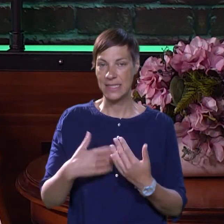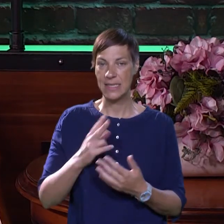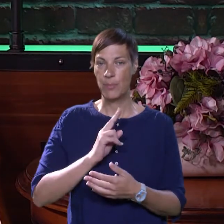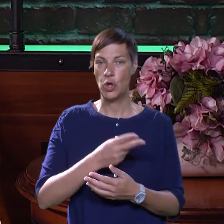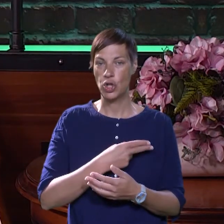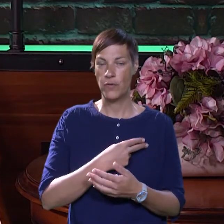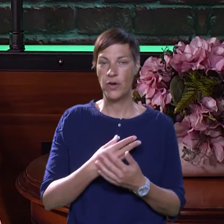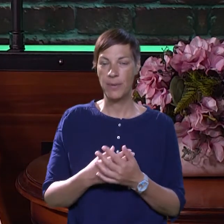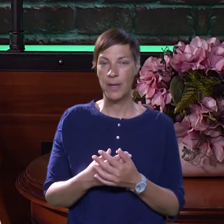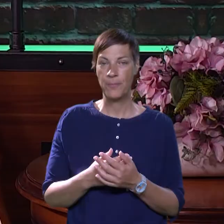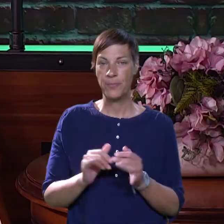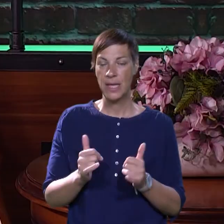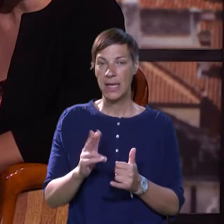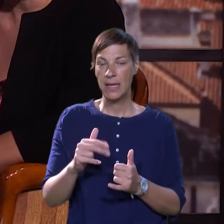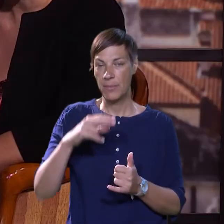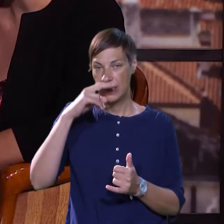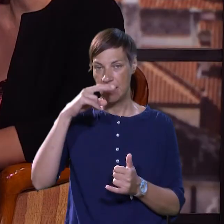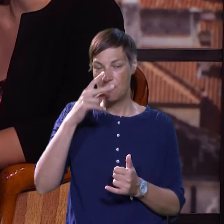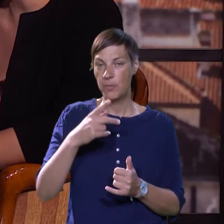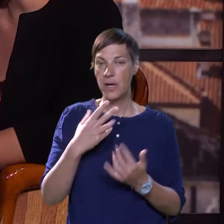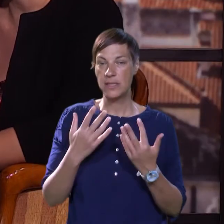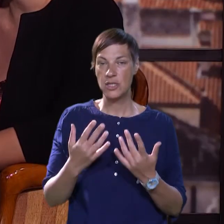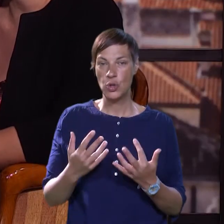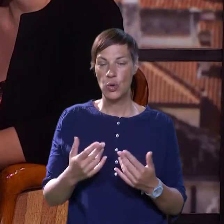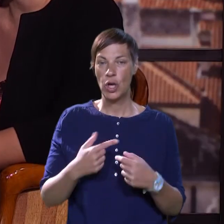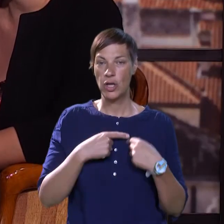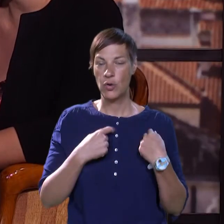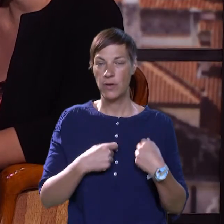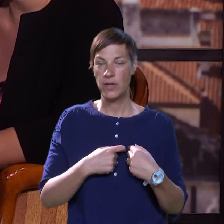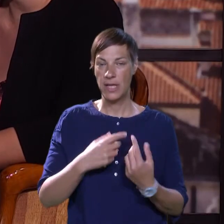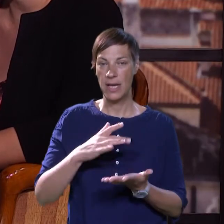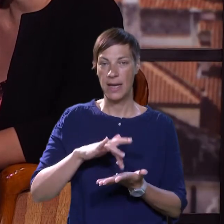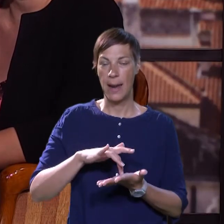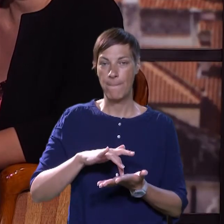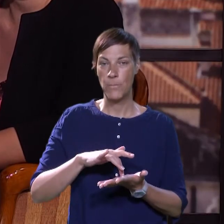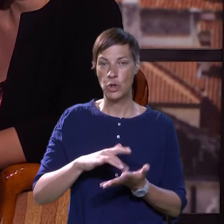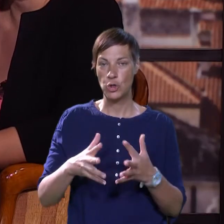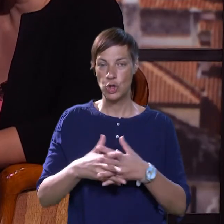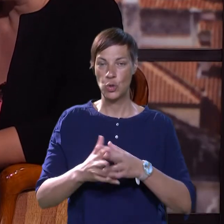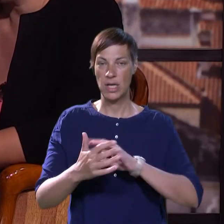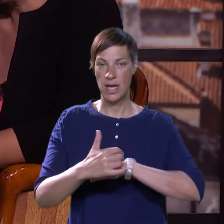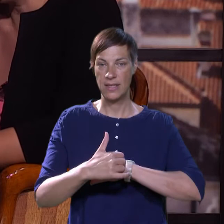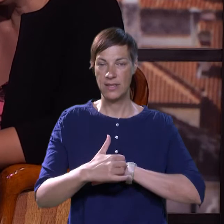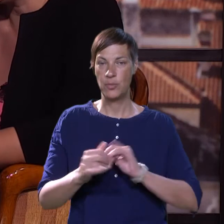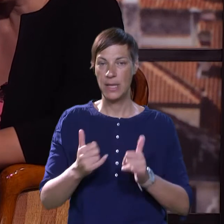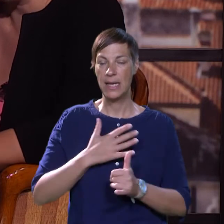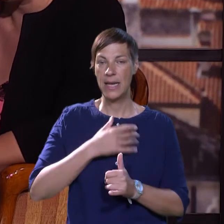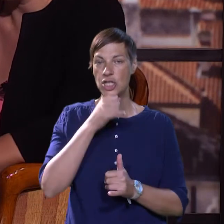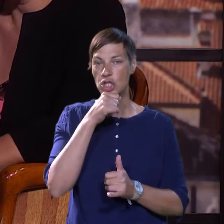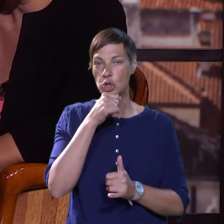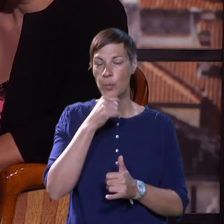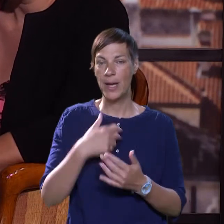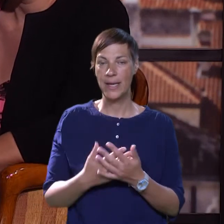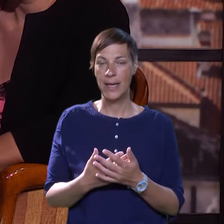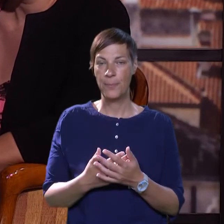u odgovoru. Je li imate možda informaciju koliko u stvari volontera na području grada Dubrovnika ili naše